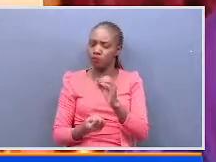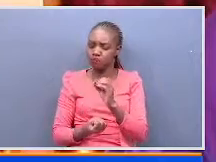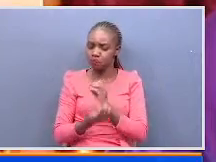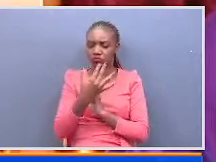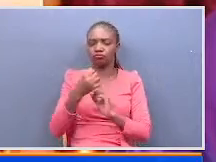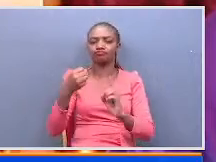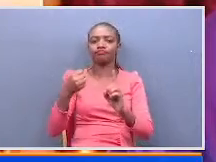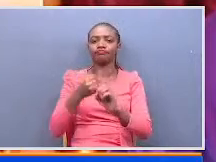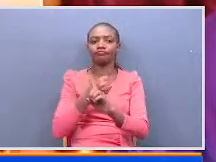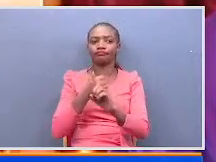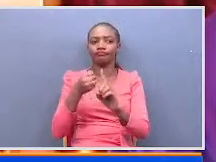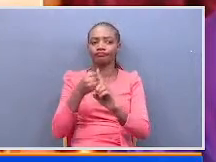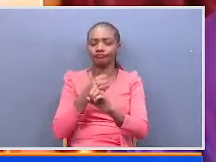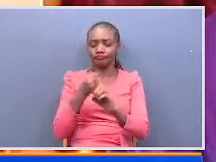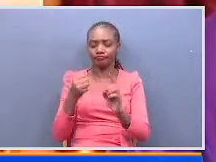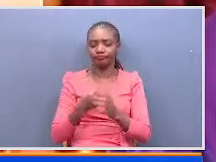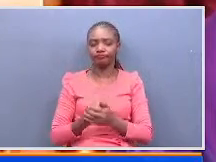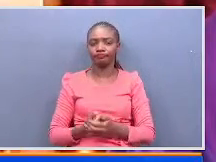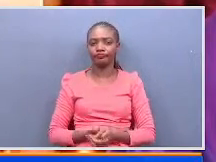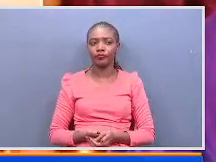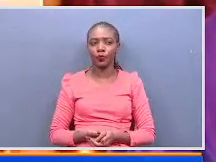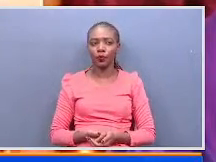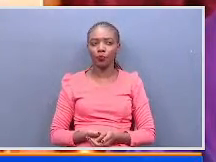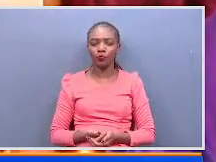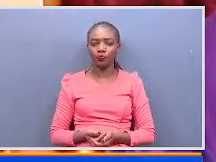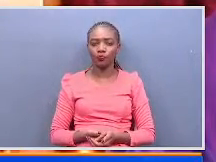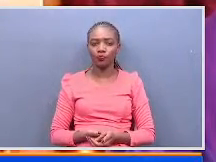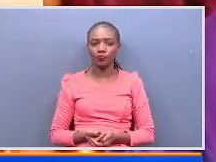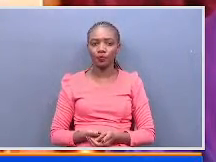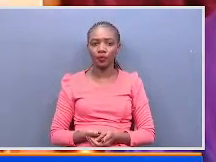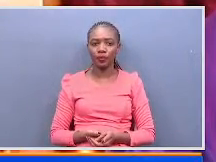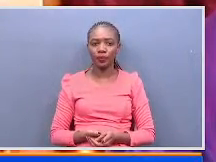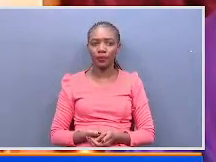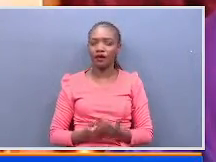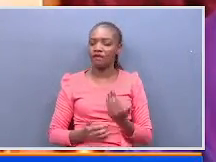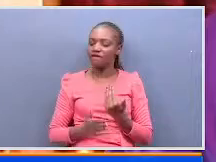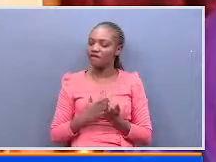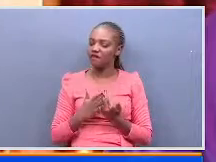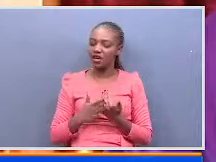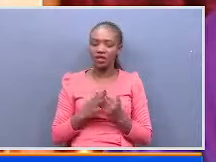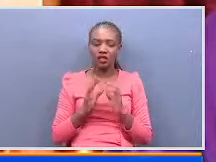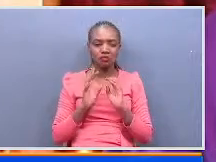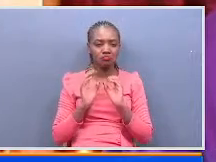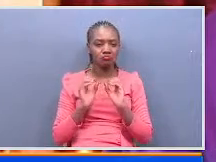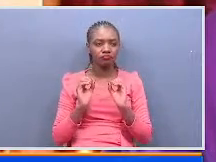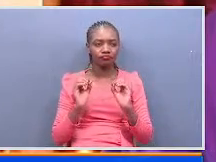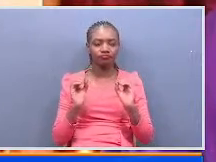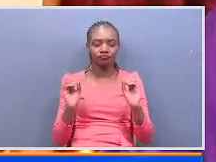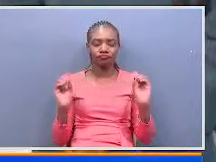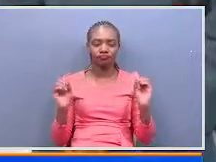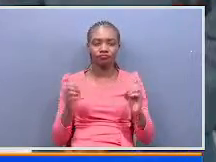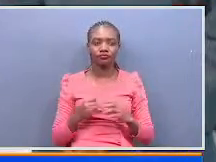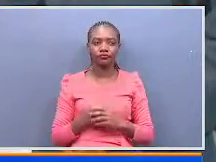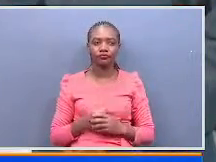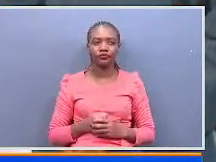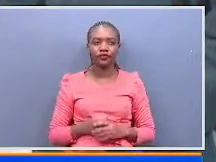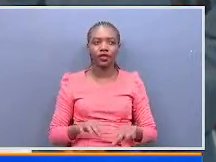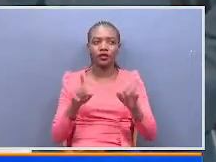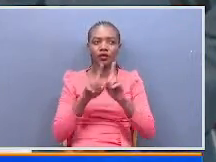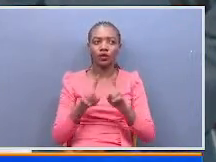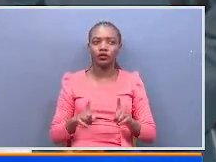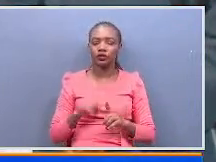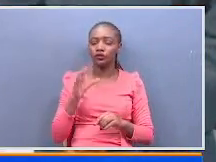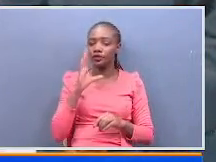ukubwa yeyote atakaye ingiza inchi hii kwenye shida achukuliwe hatua. He was speaking